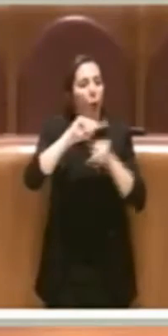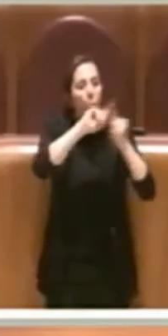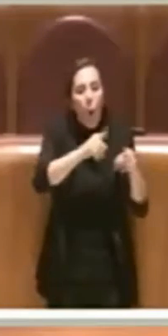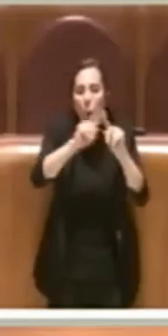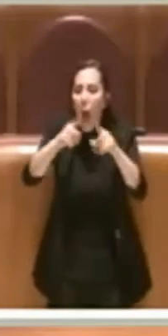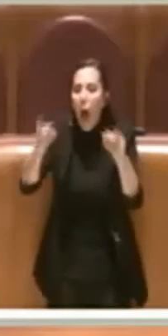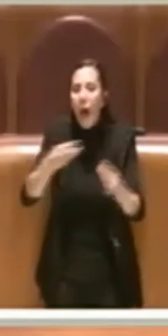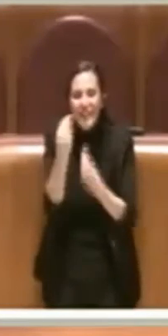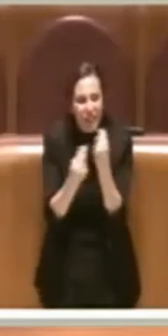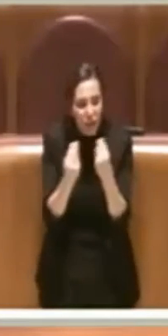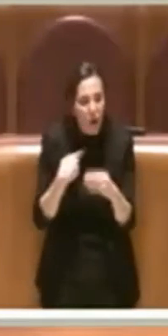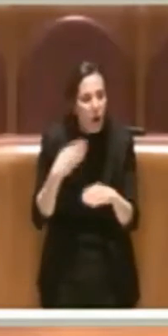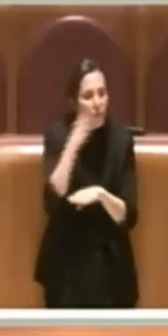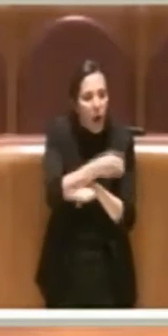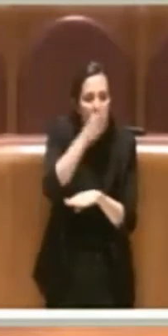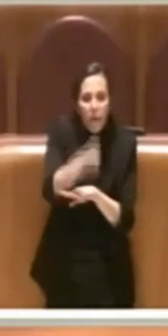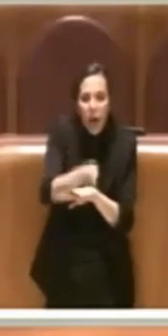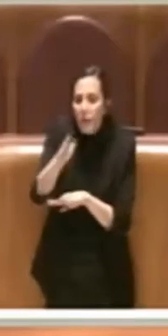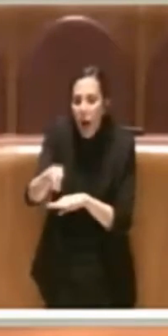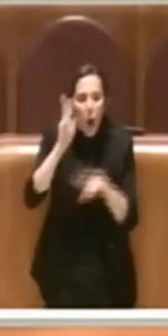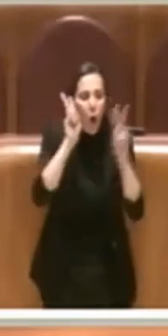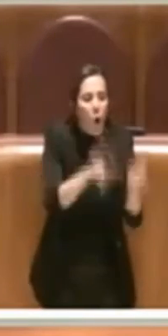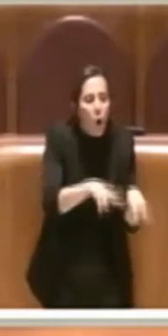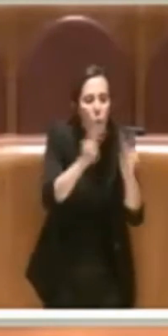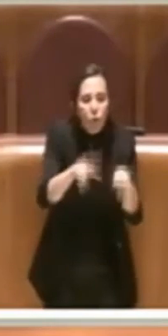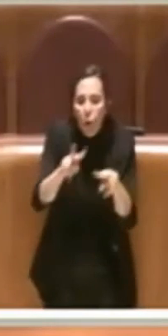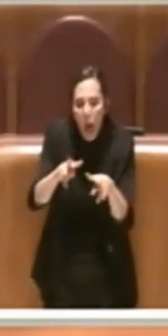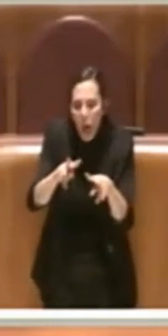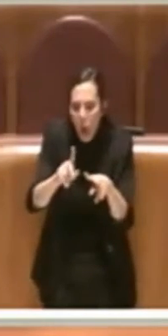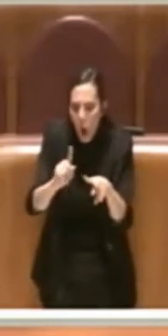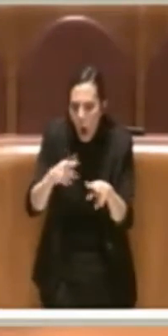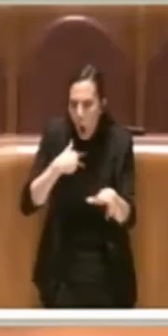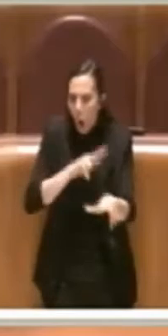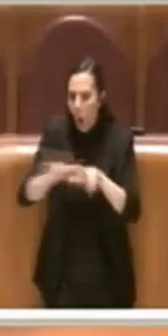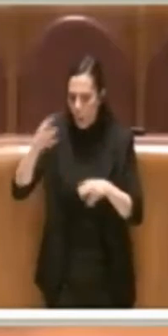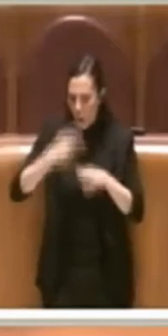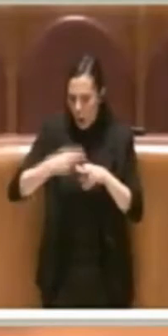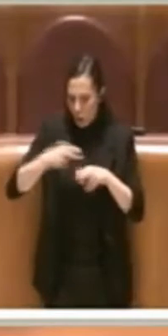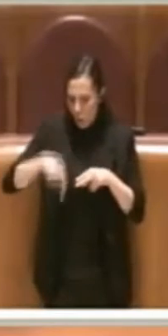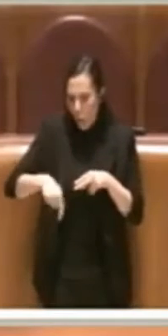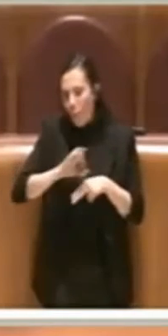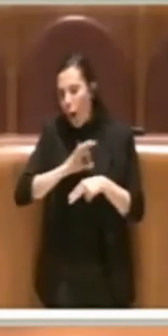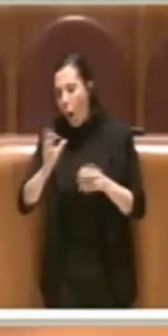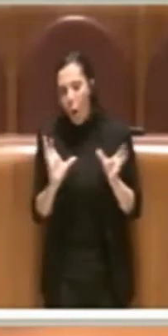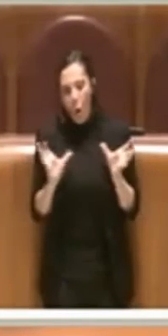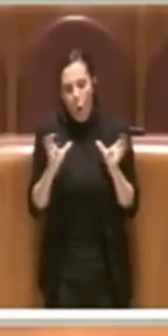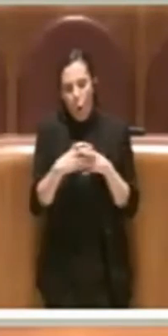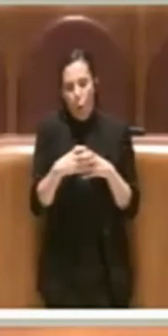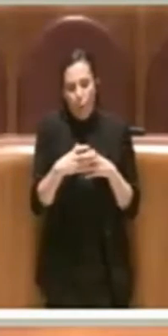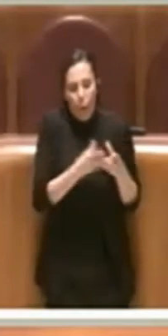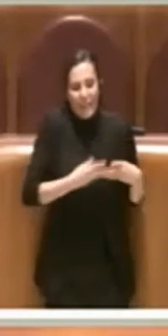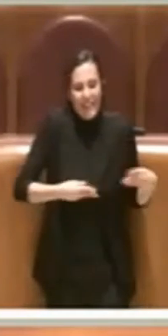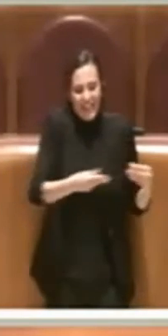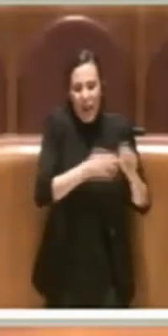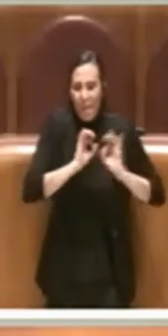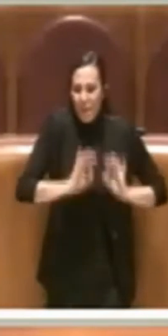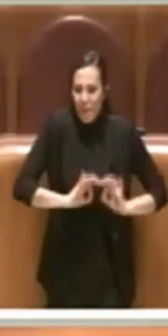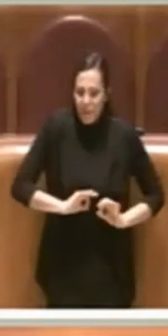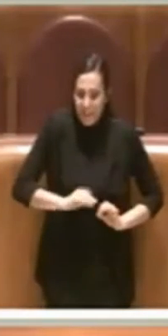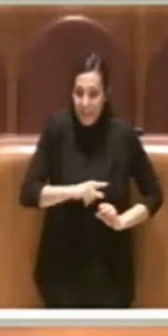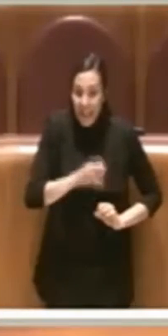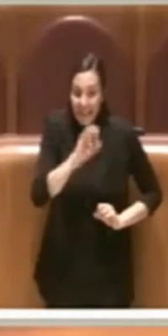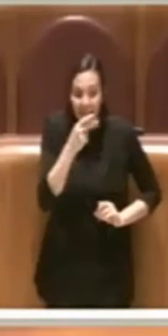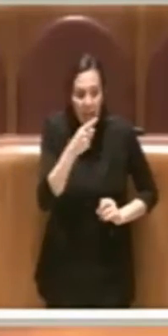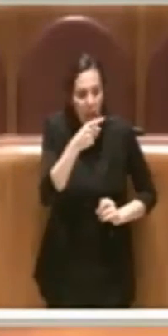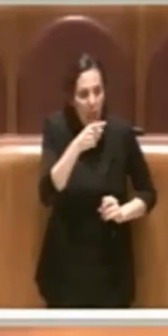da gioco e controllare direttamente dal Comune di Roma o presso i gruppi territoriali della Polizia Locale se le